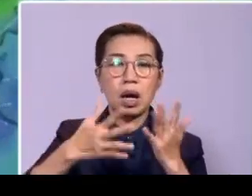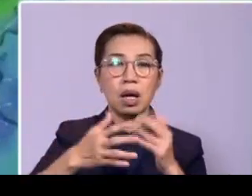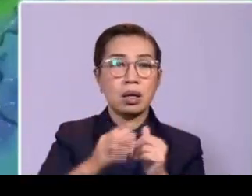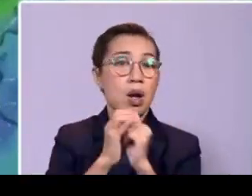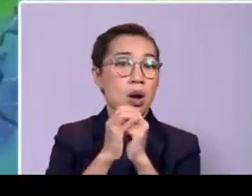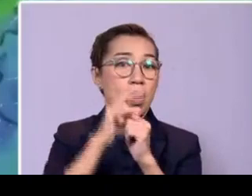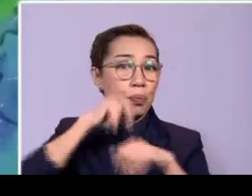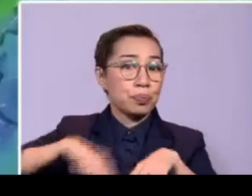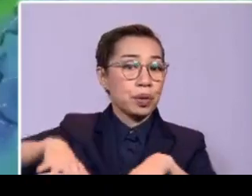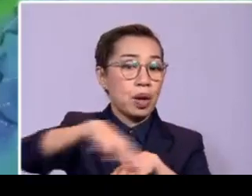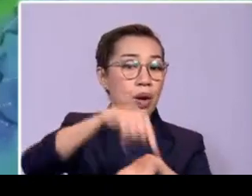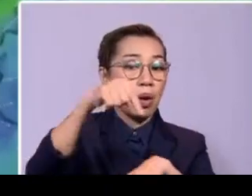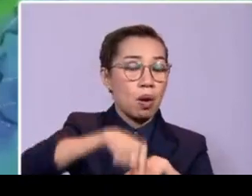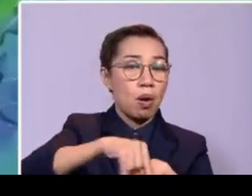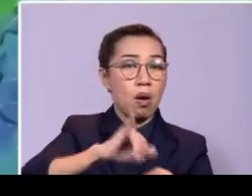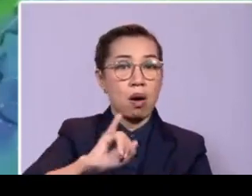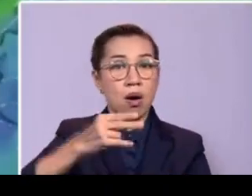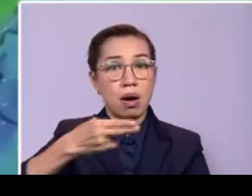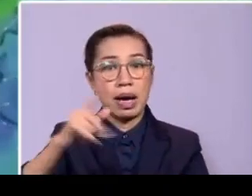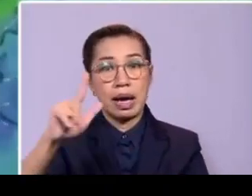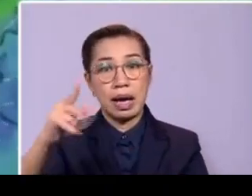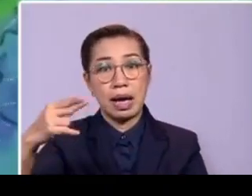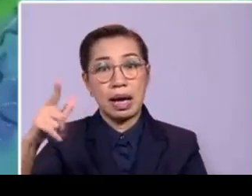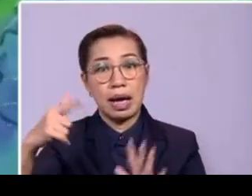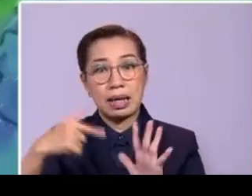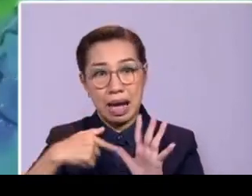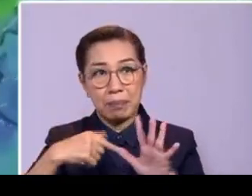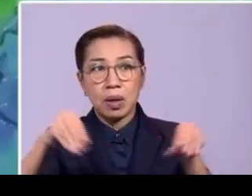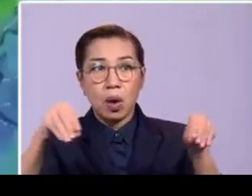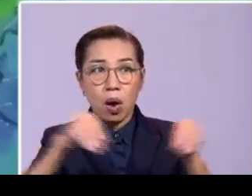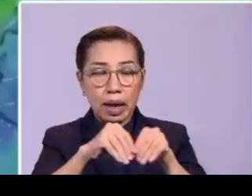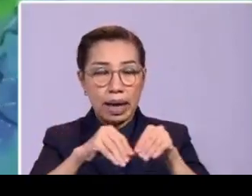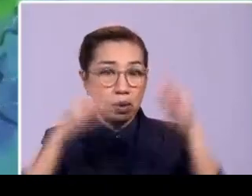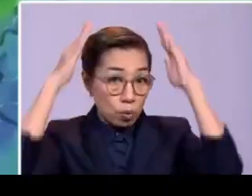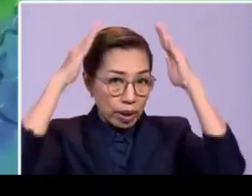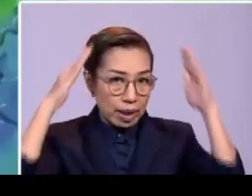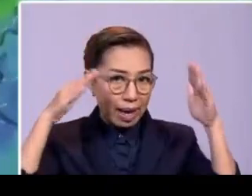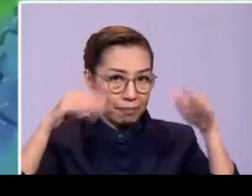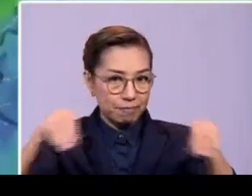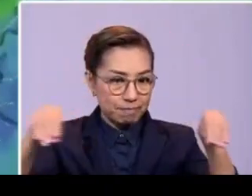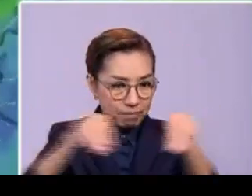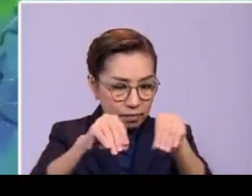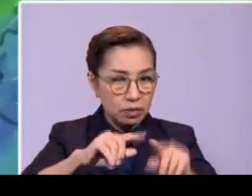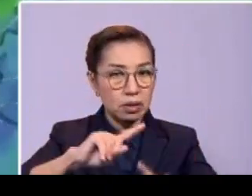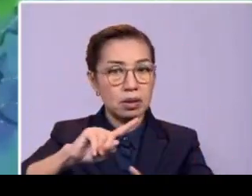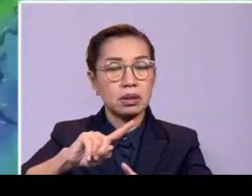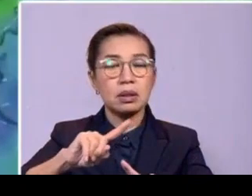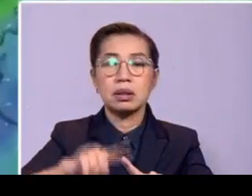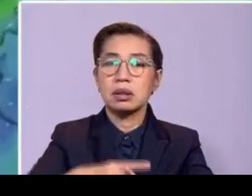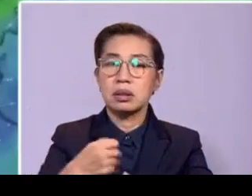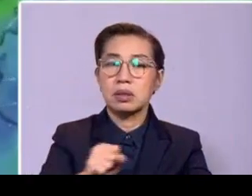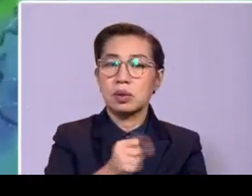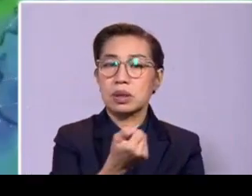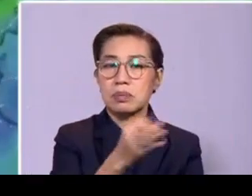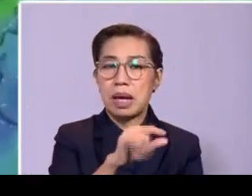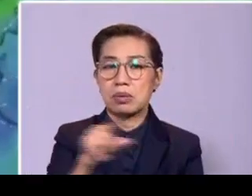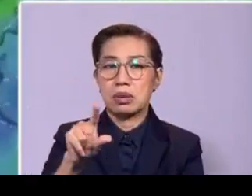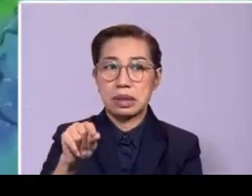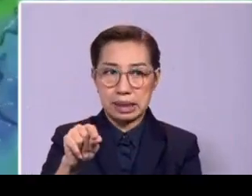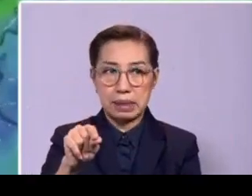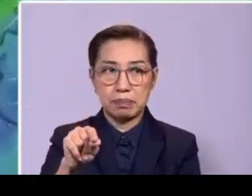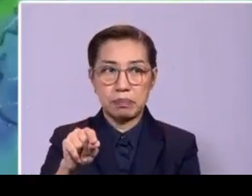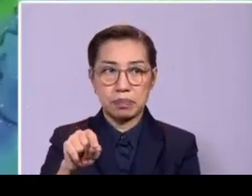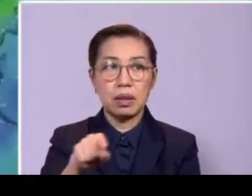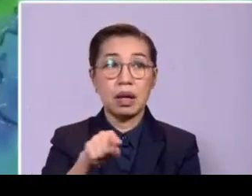ำที่ประเทศจีนและเคลื่อนเข้าใกล้ชายฝั่งประเทศเวียดนามนะครับในช่วงตั้งแต่วันที่19ถึง20ตุลาคมนี้จ